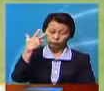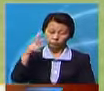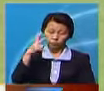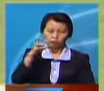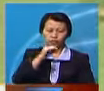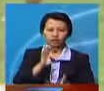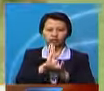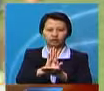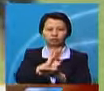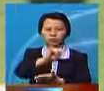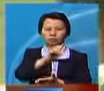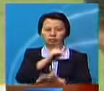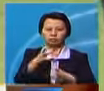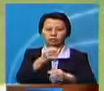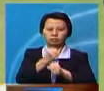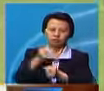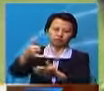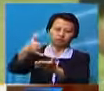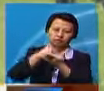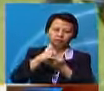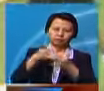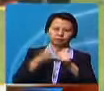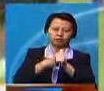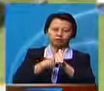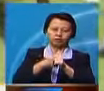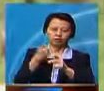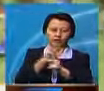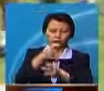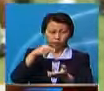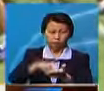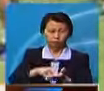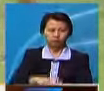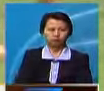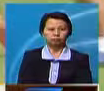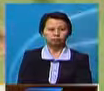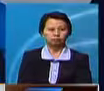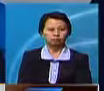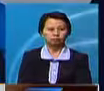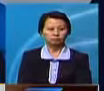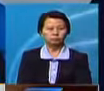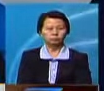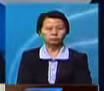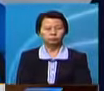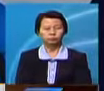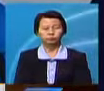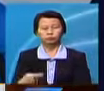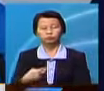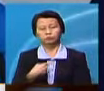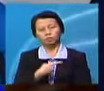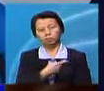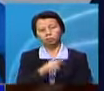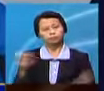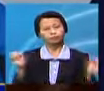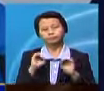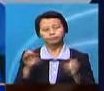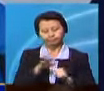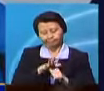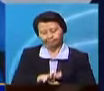sekaligus membantu JDT merangkul kejuaraan pertama buat musim ini. Kami tak ada tekanan.